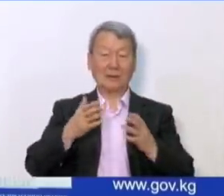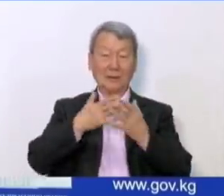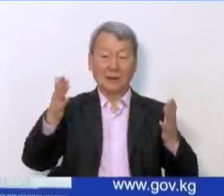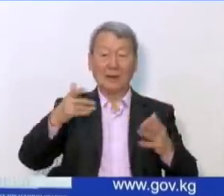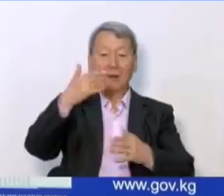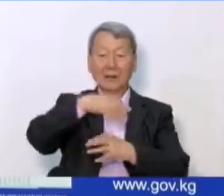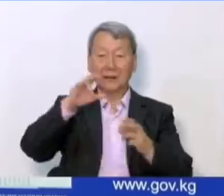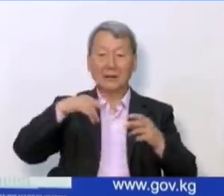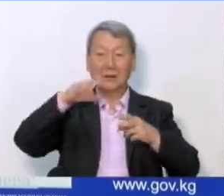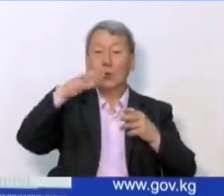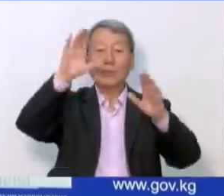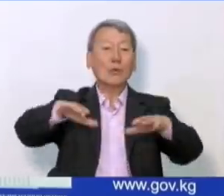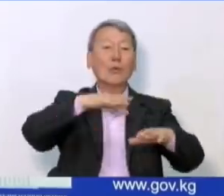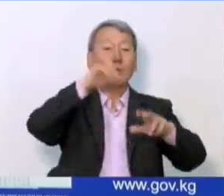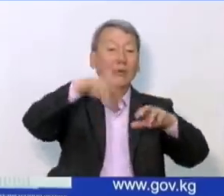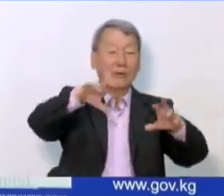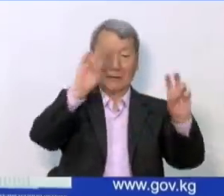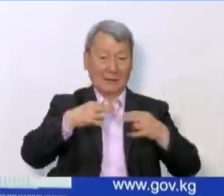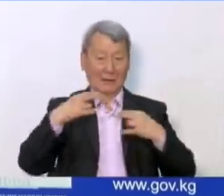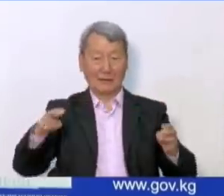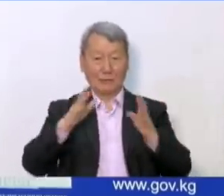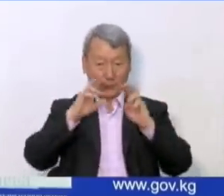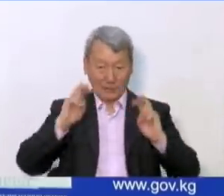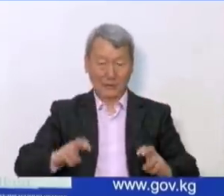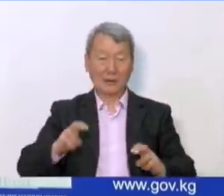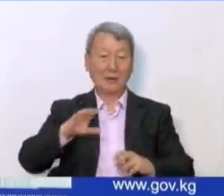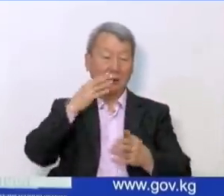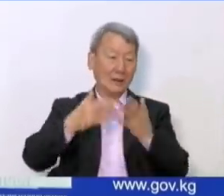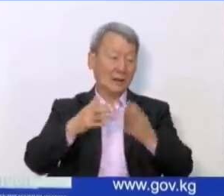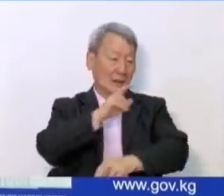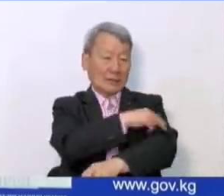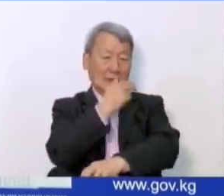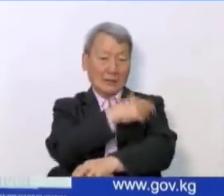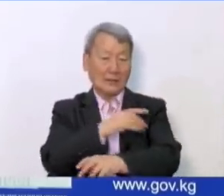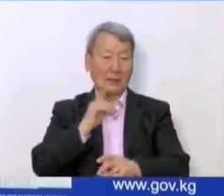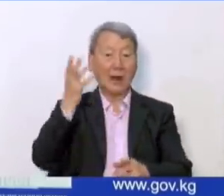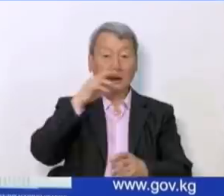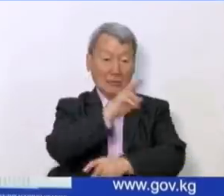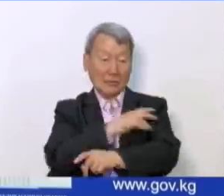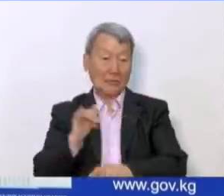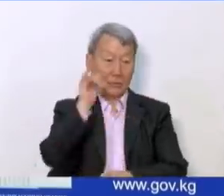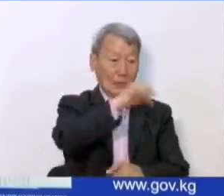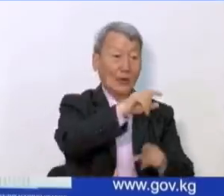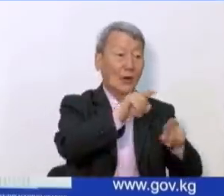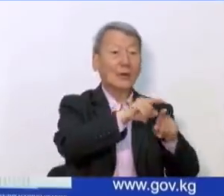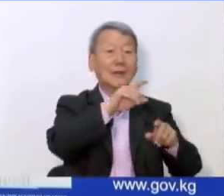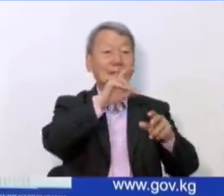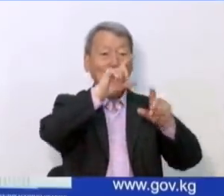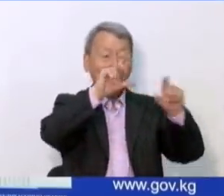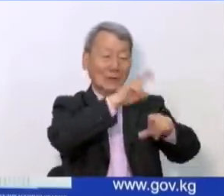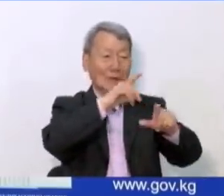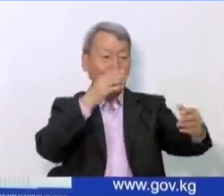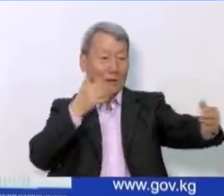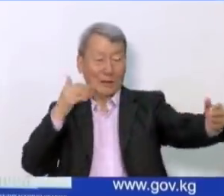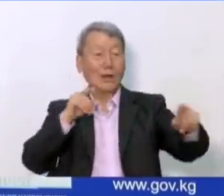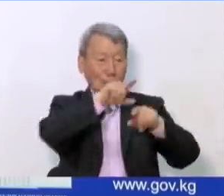жерлерге барбастан, көпчүлүк учурда ошо медицина мекемелеринде да кайрылганда ошол жерде бир опорталдуу абалдар бар, ал